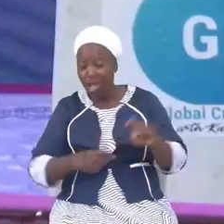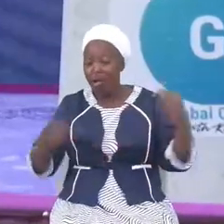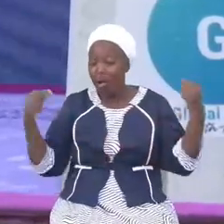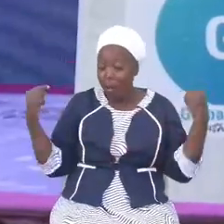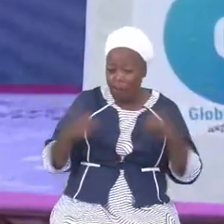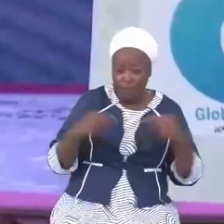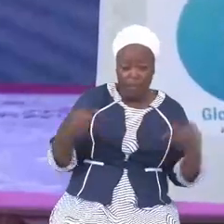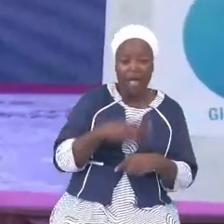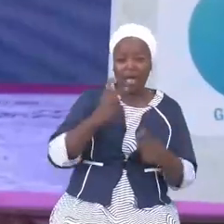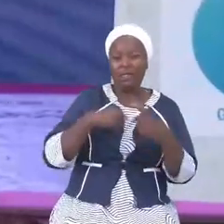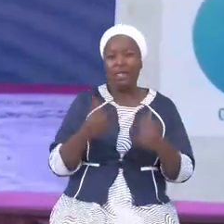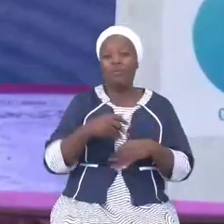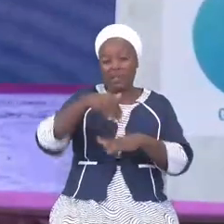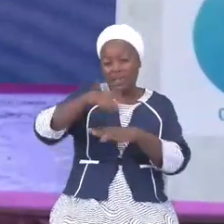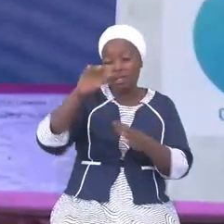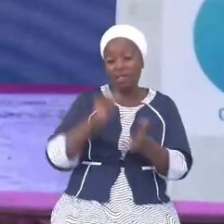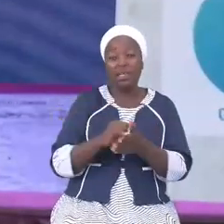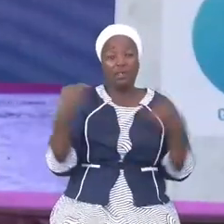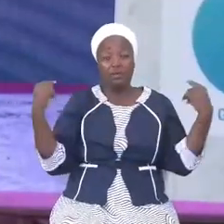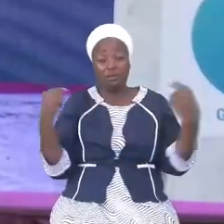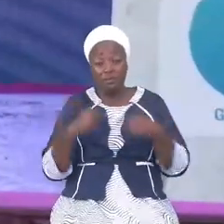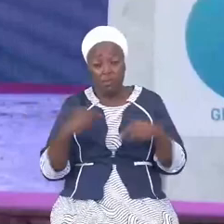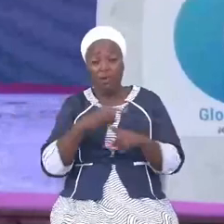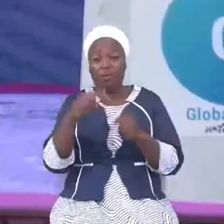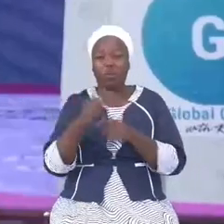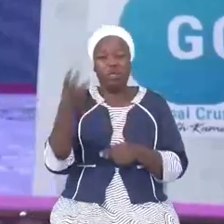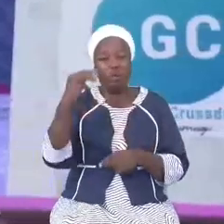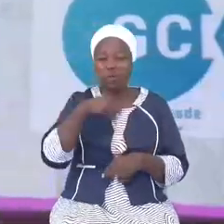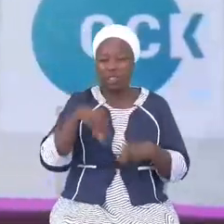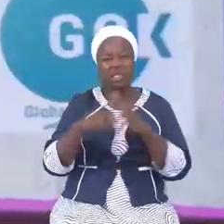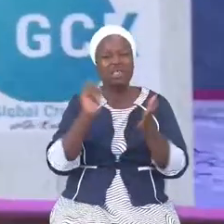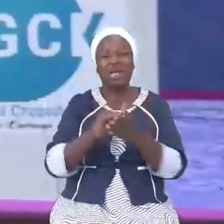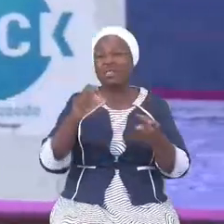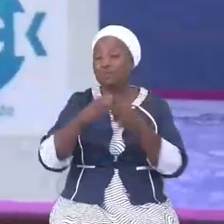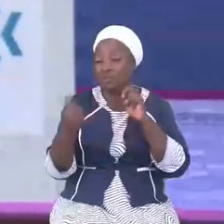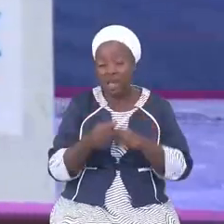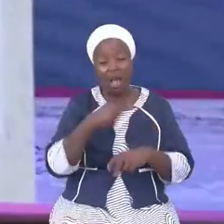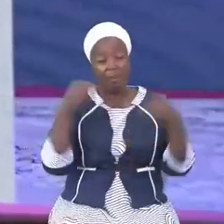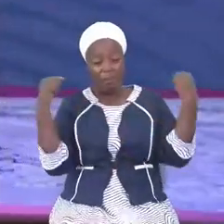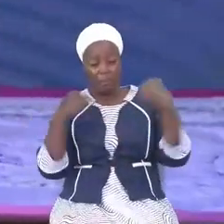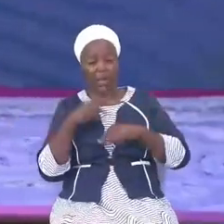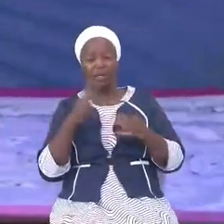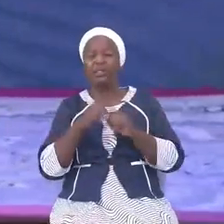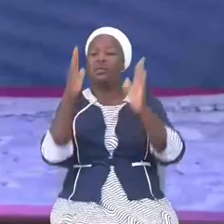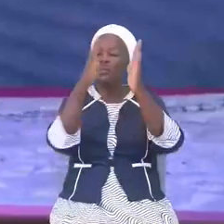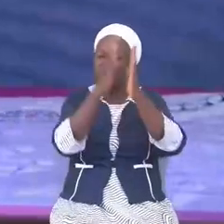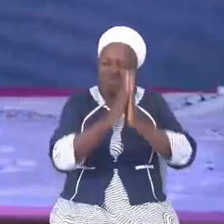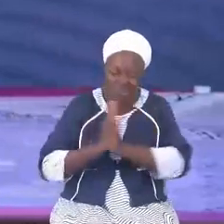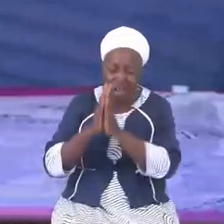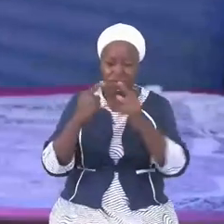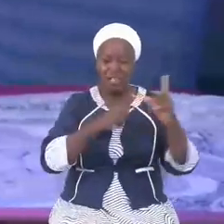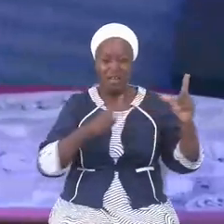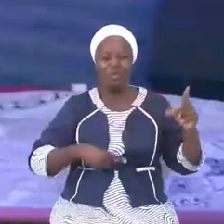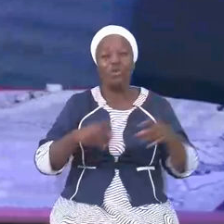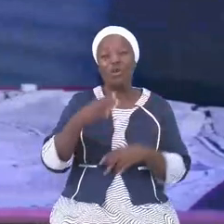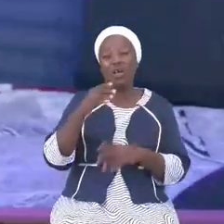envoya la détresse. Et quand il fut dans la détresse, il implora l'Éternel son Dieu. Et il s'humilia